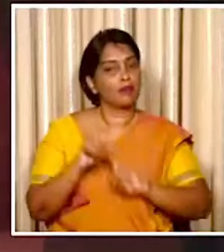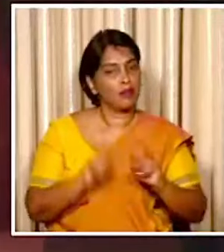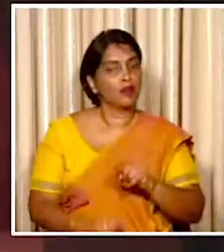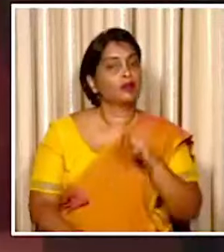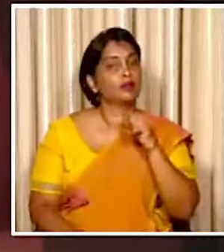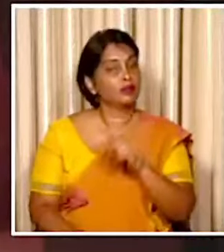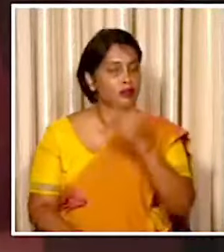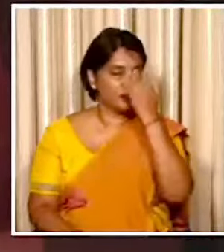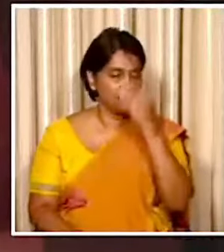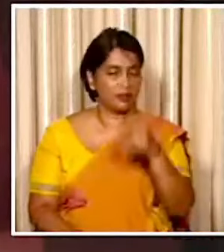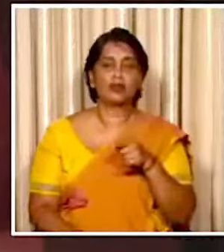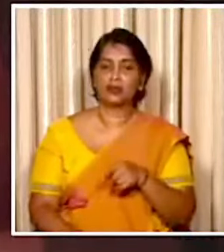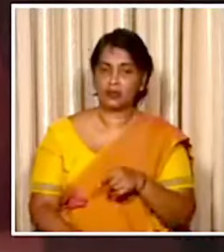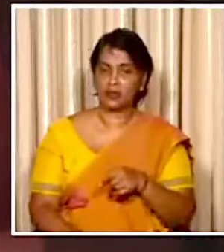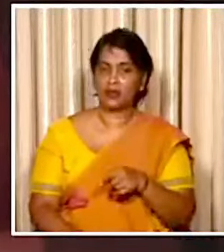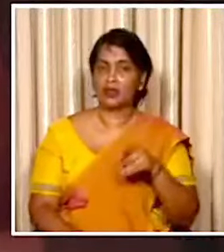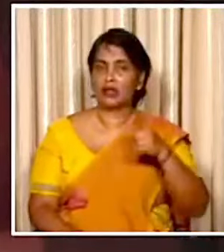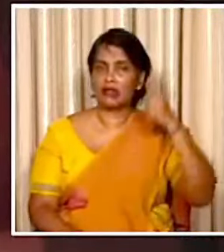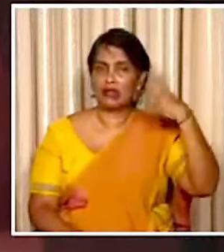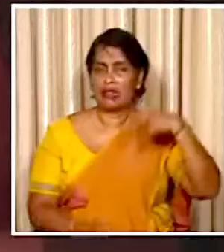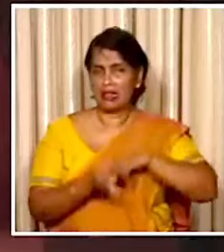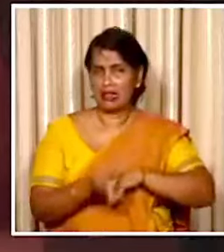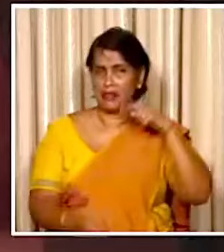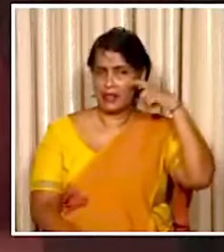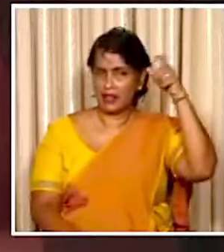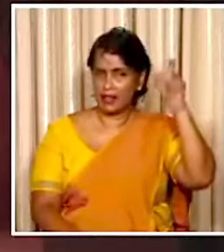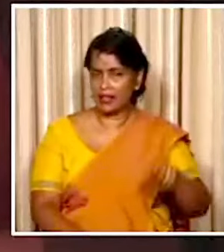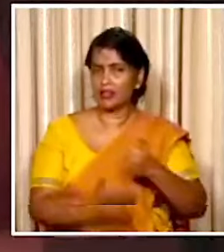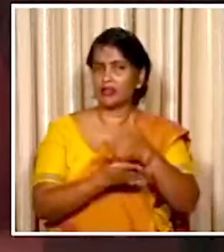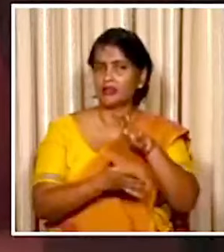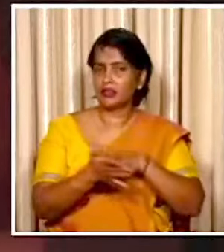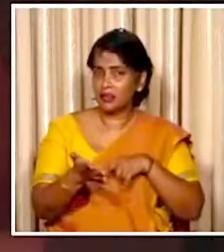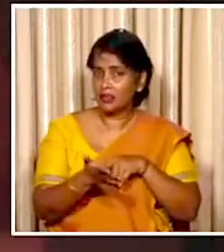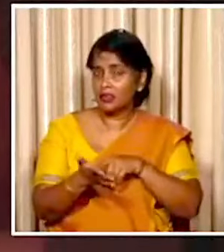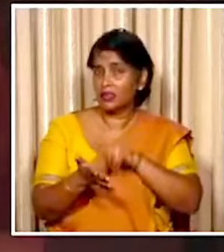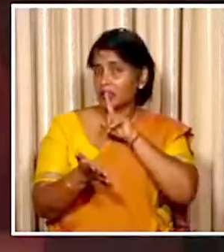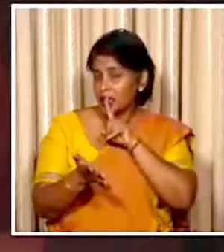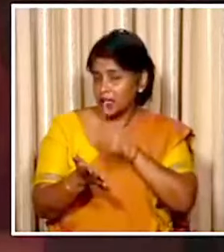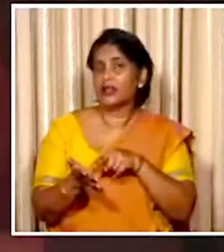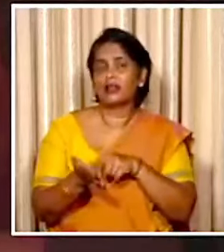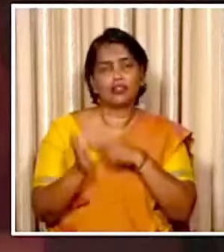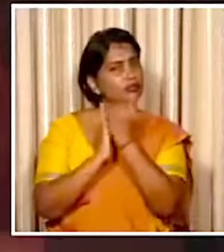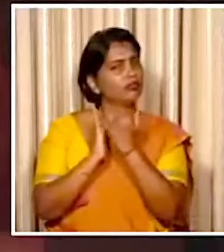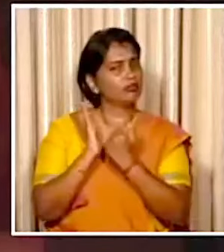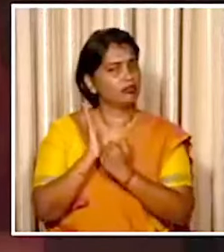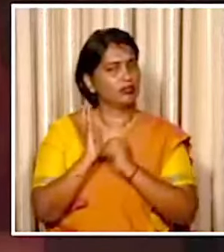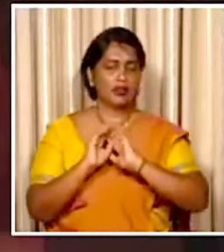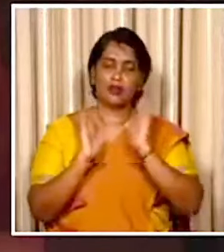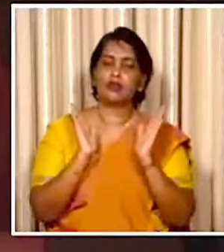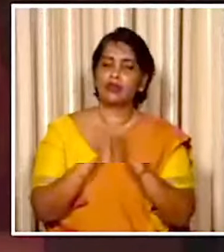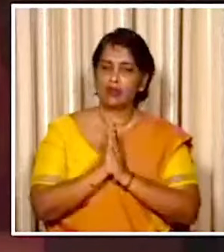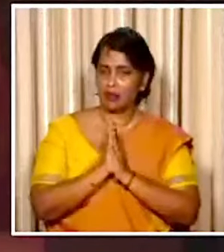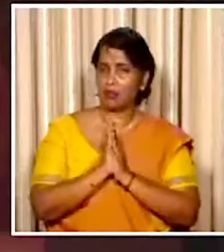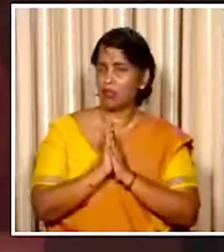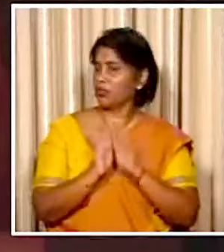ඔබතුමා කරුණා කරලා මේ ජ්‍යෙෂ්ඨ සහකාර ලේකම්තුමියගේ ලිපියේ ගම්‍ය වී තිබෙන කරුණු කාරණා සියල්ලක්ම